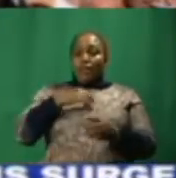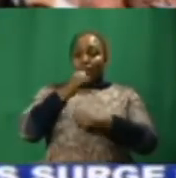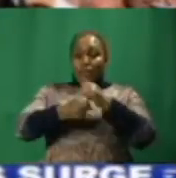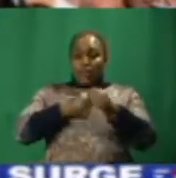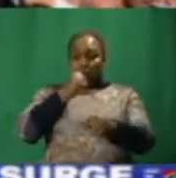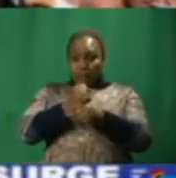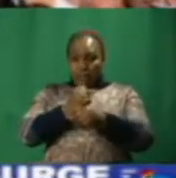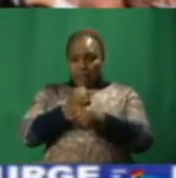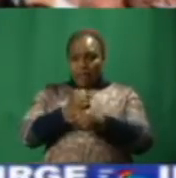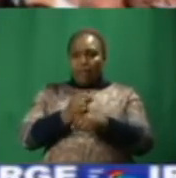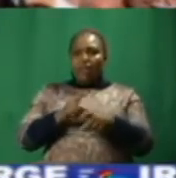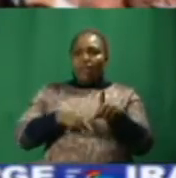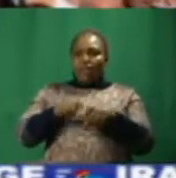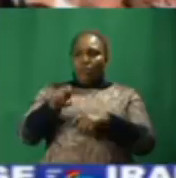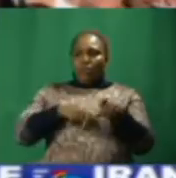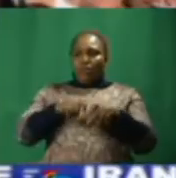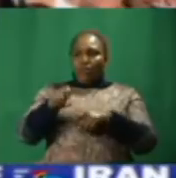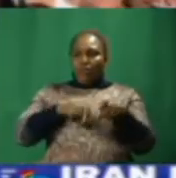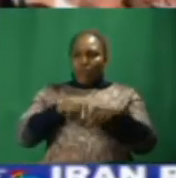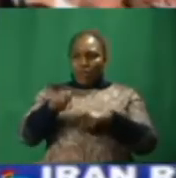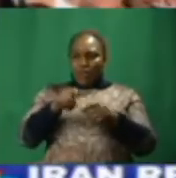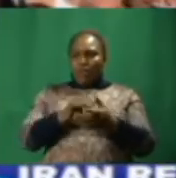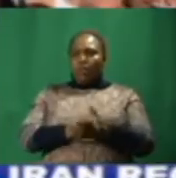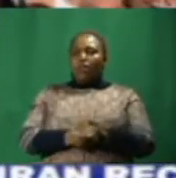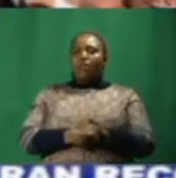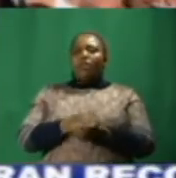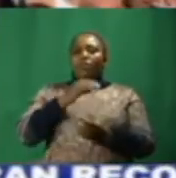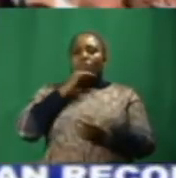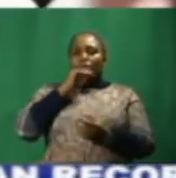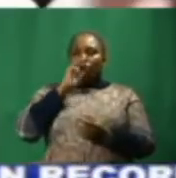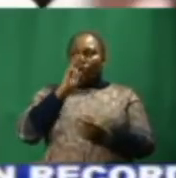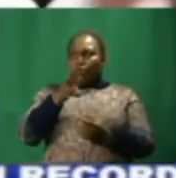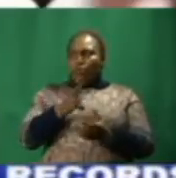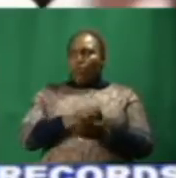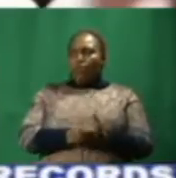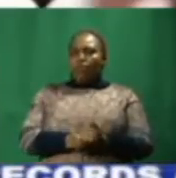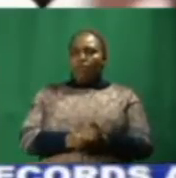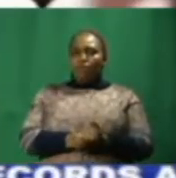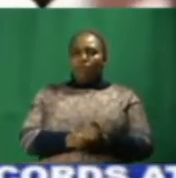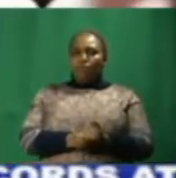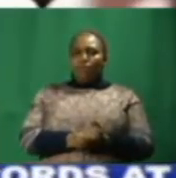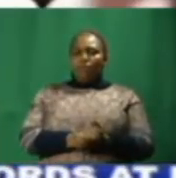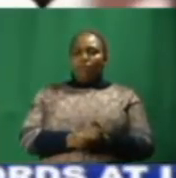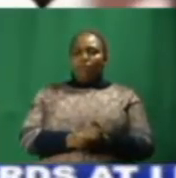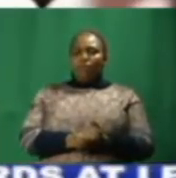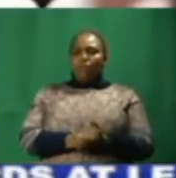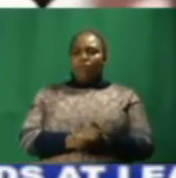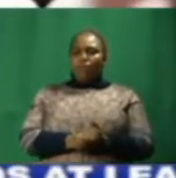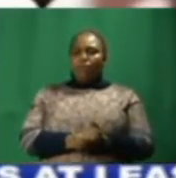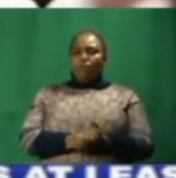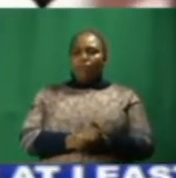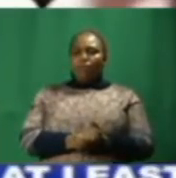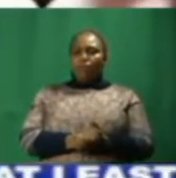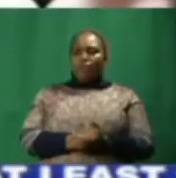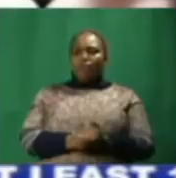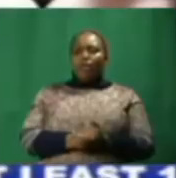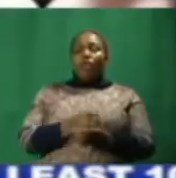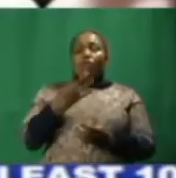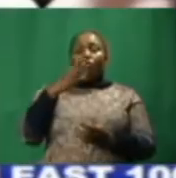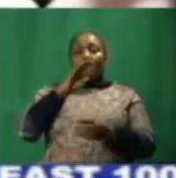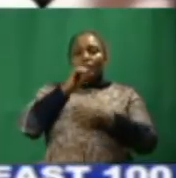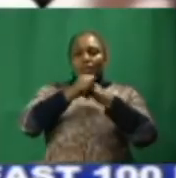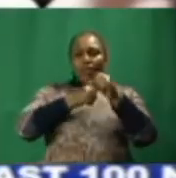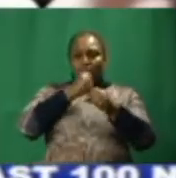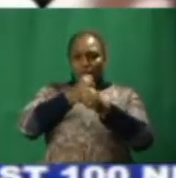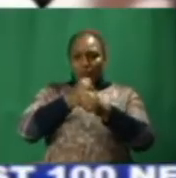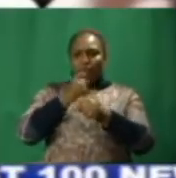mcuthelwane bewutabe ubanjwa kwemashumi lamane. Kulathi chamuka eNgilandi emdlalweni waso